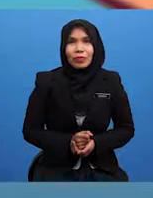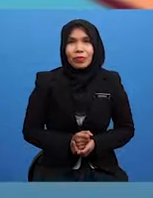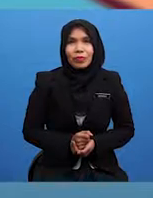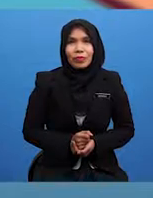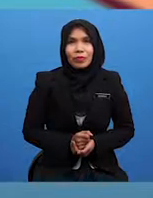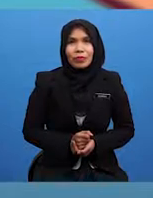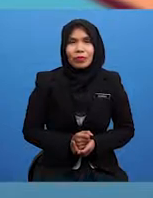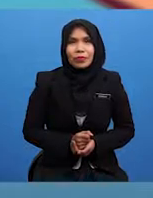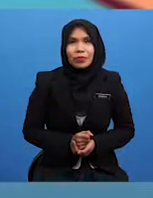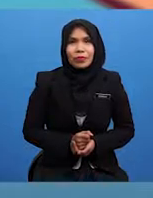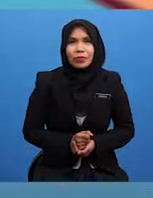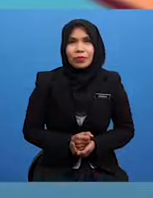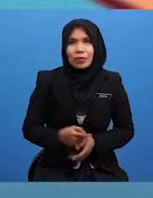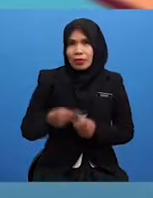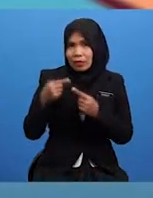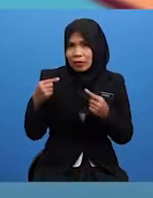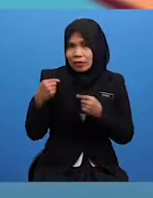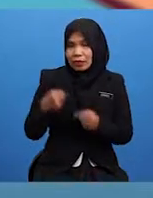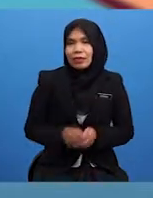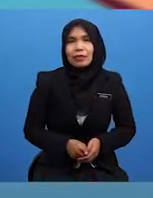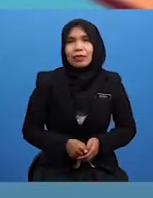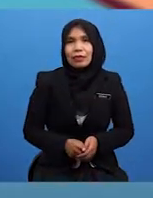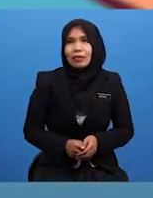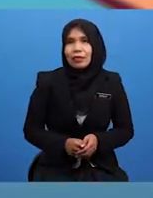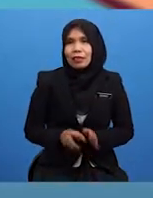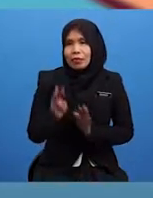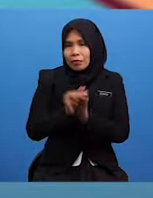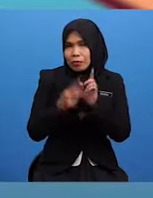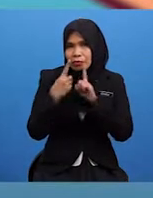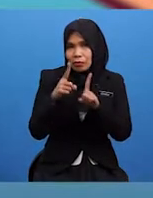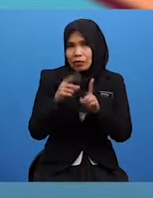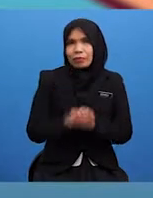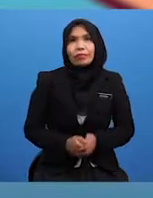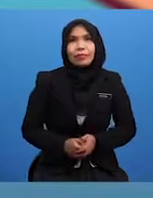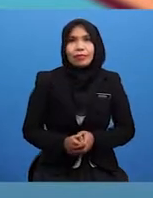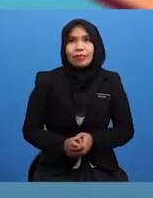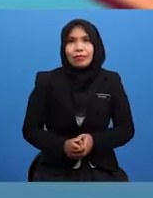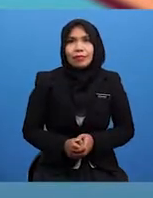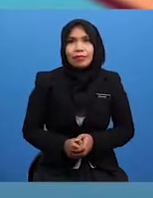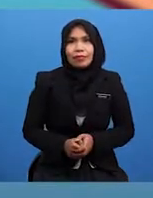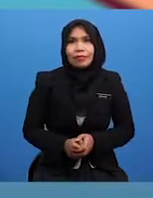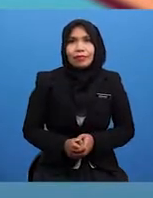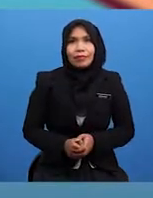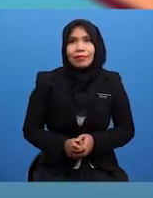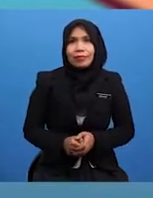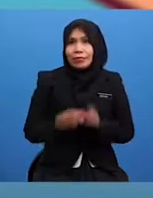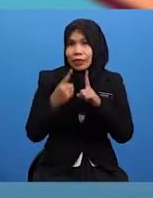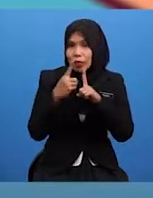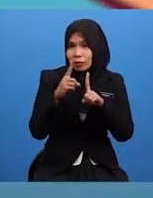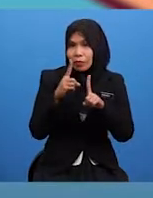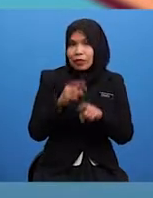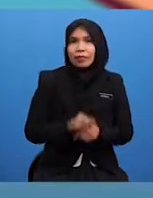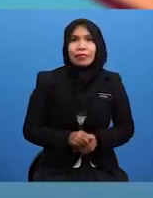Hati-hati apabila menjawab soalan inference ini. Cikgu dapati ramai yang dapat menjawab dengan betul. Jawapan yang